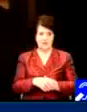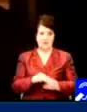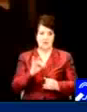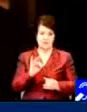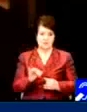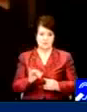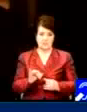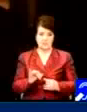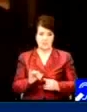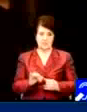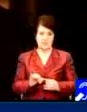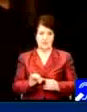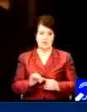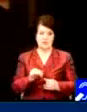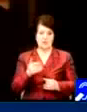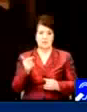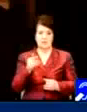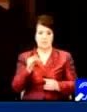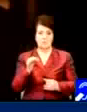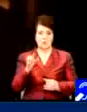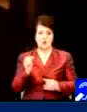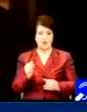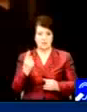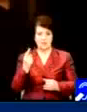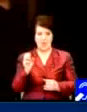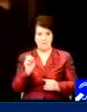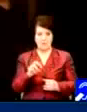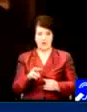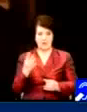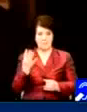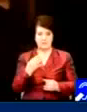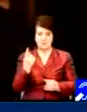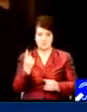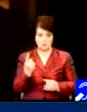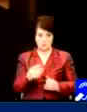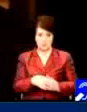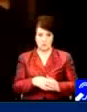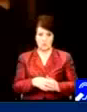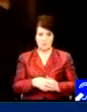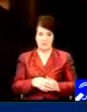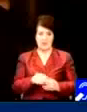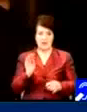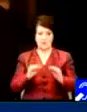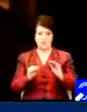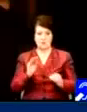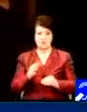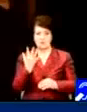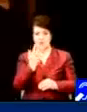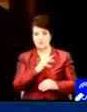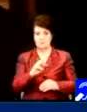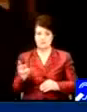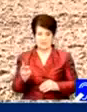și procesiunea care intra în Hliboca la 1 aprilie 1941 constituia peste 5.000